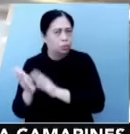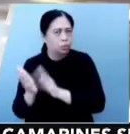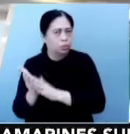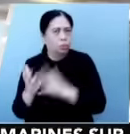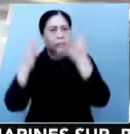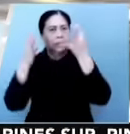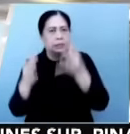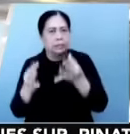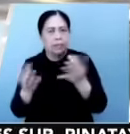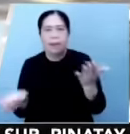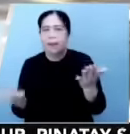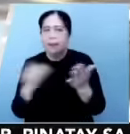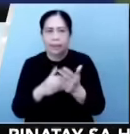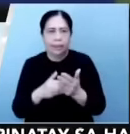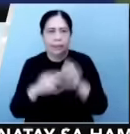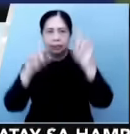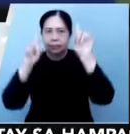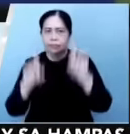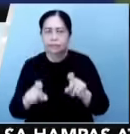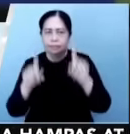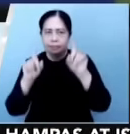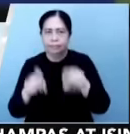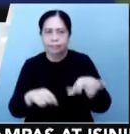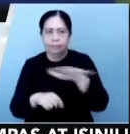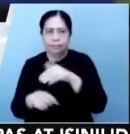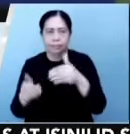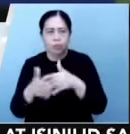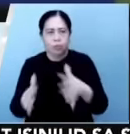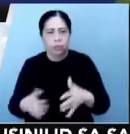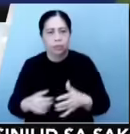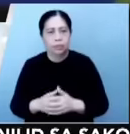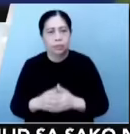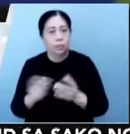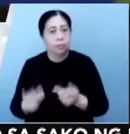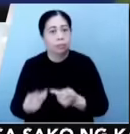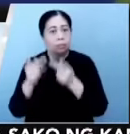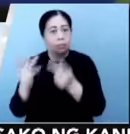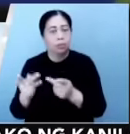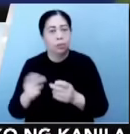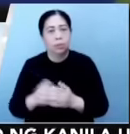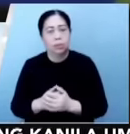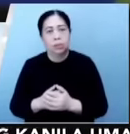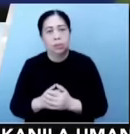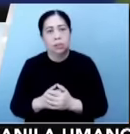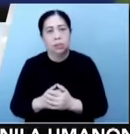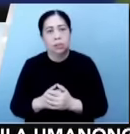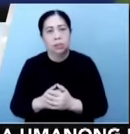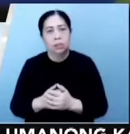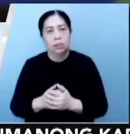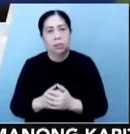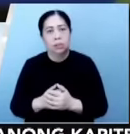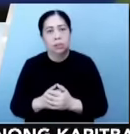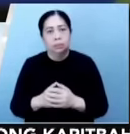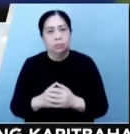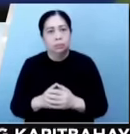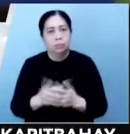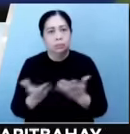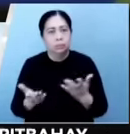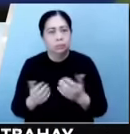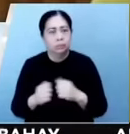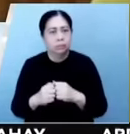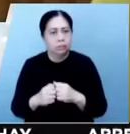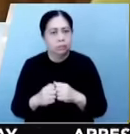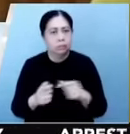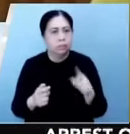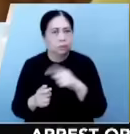ulitin ang entrance examination. I put forward the proposal of a possible retake and everybody